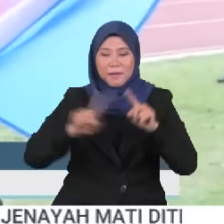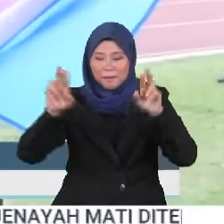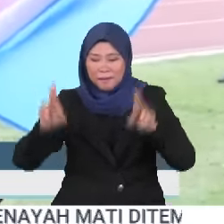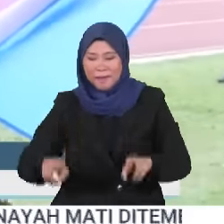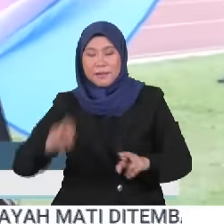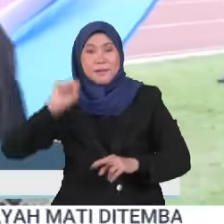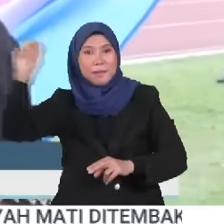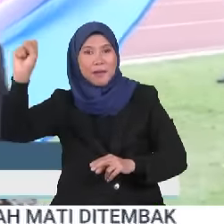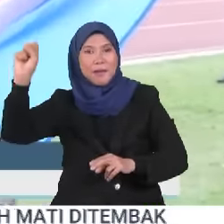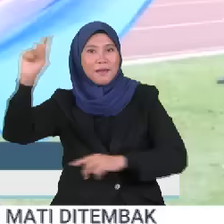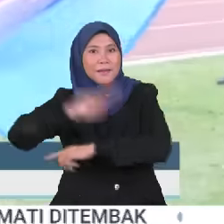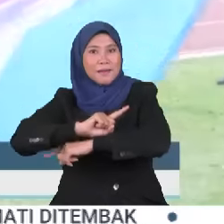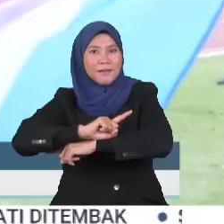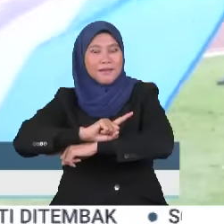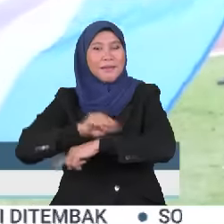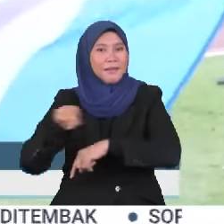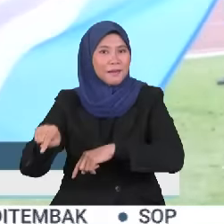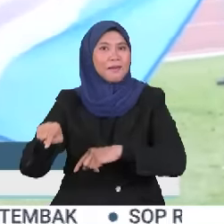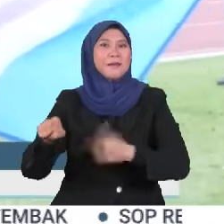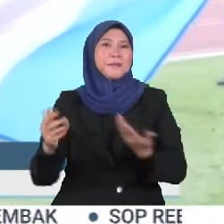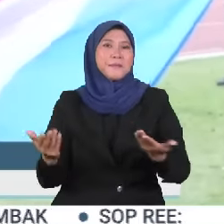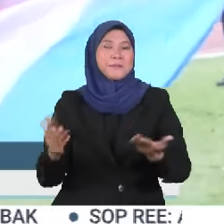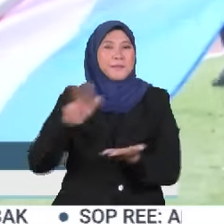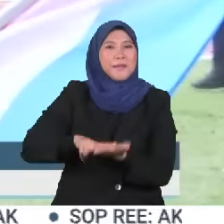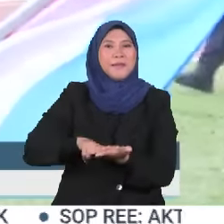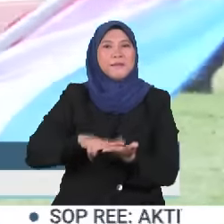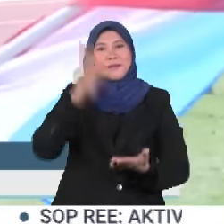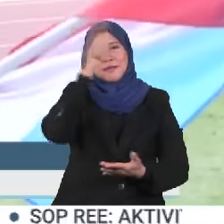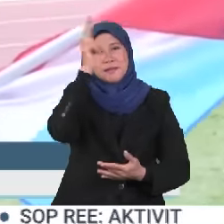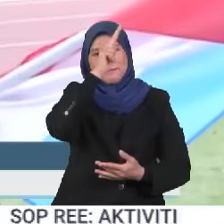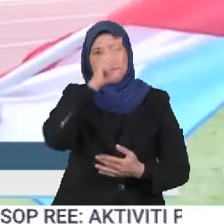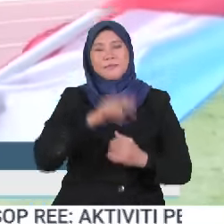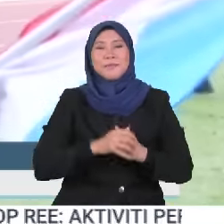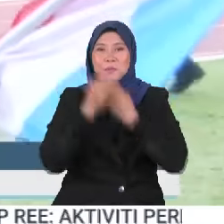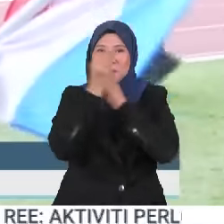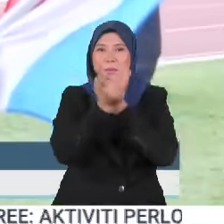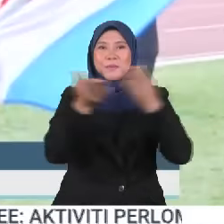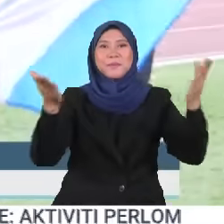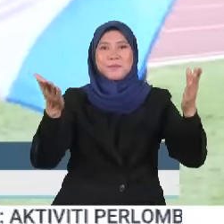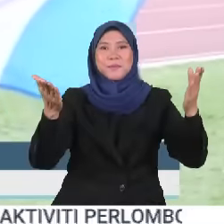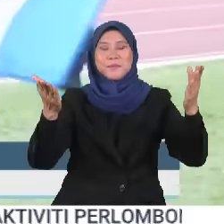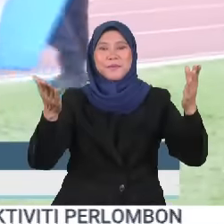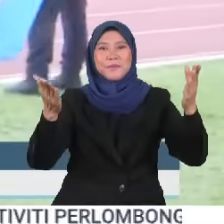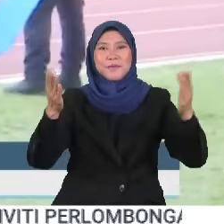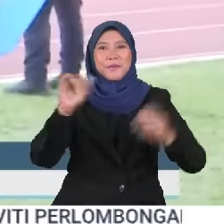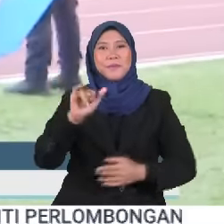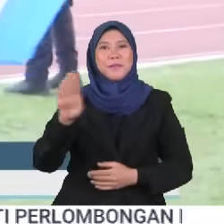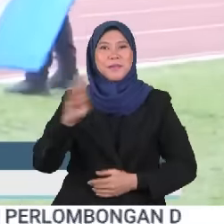Sabah menyambut sabar deh yang mana diterapkan oleh kerajaan Negeri seperti mana yang diumumkan oleh